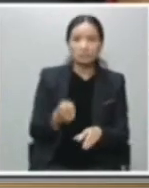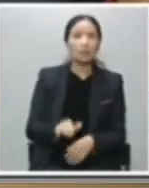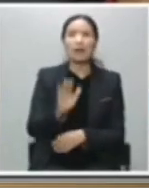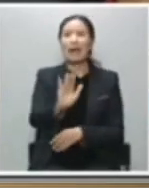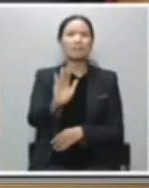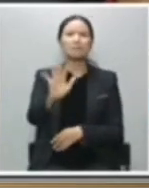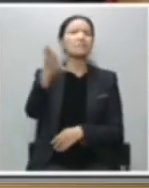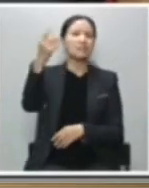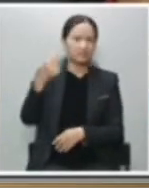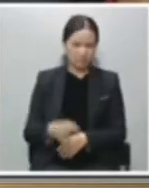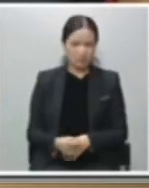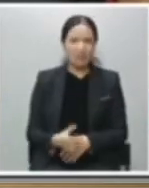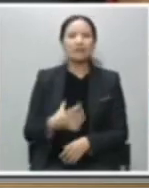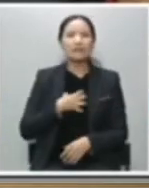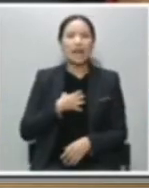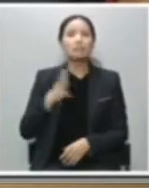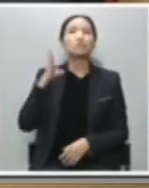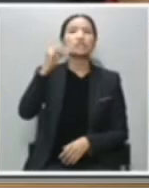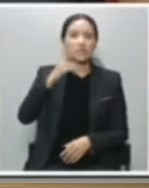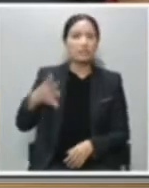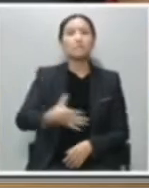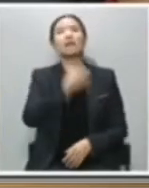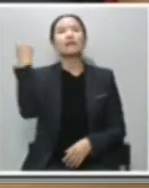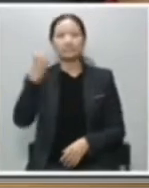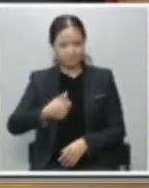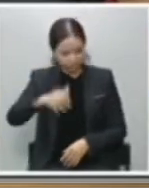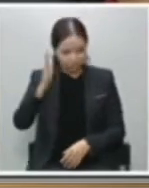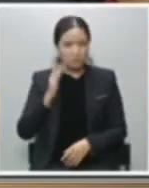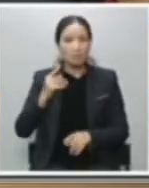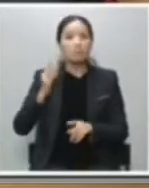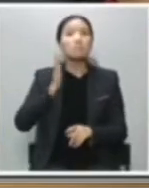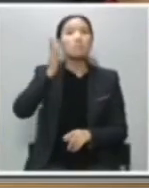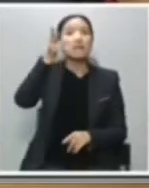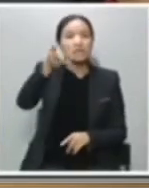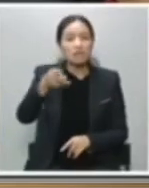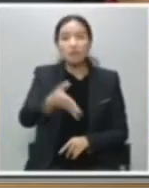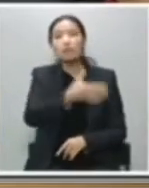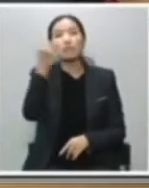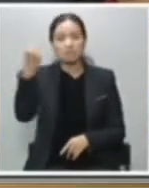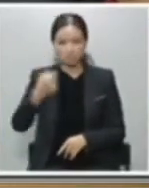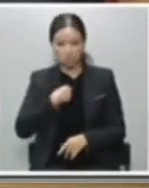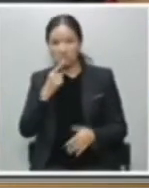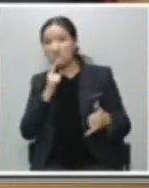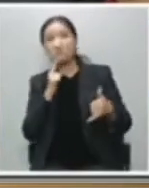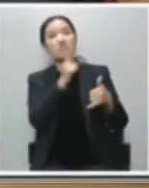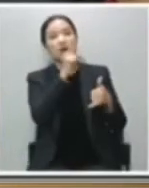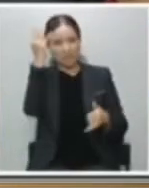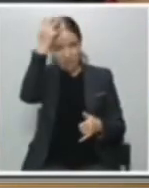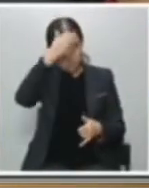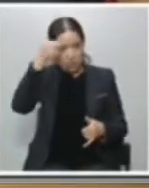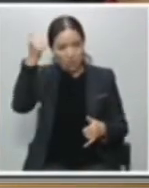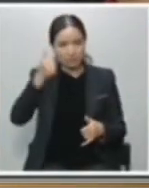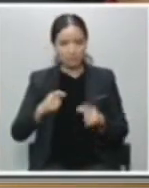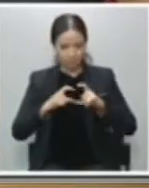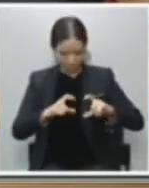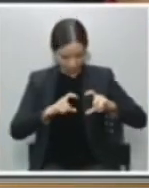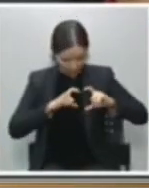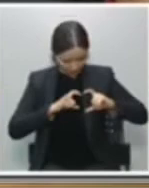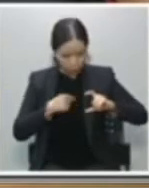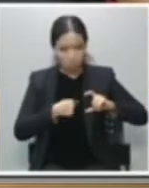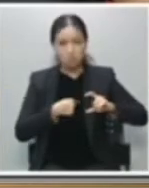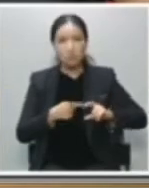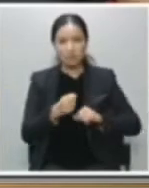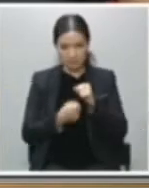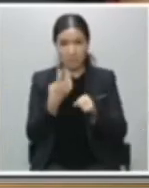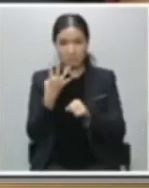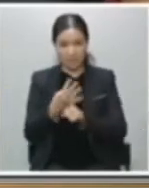ติพรุ่งนี้ก็ปฏิวัติมะรืนนี้ก็ปฏิวัติแต่ต้องปฏิวัติเที่ยวนี้นี่ผมฟ้องนายชวนแน่เพราะแกออกบัตรประจำตัวสมาชิกให้ผม4ปี